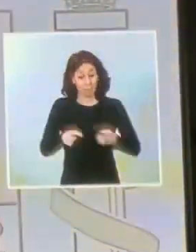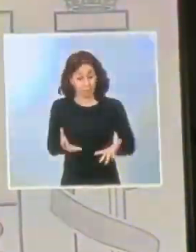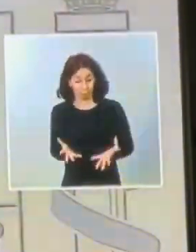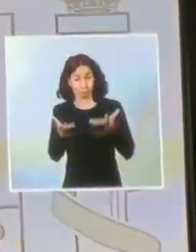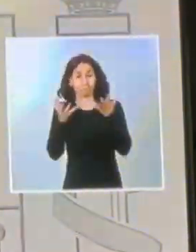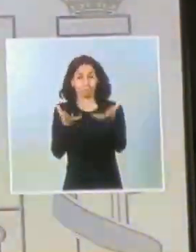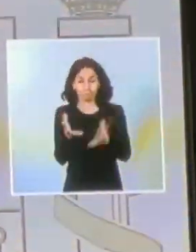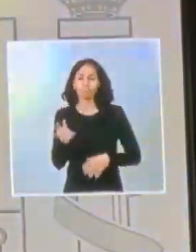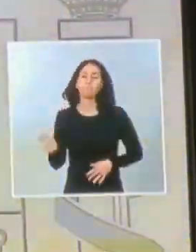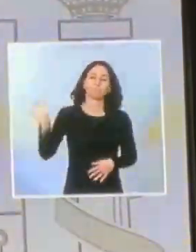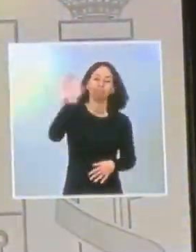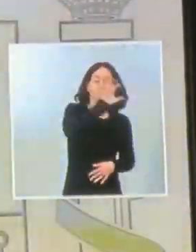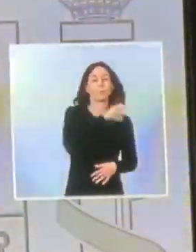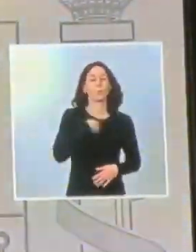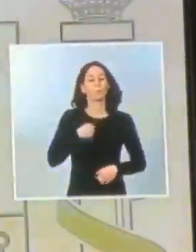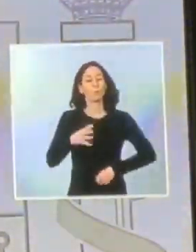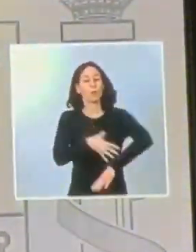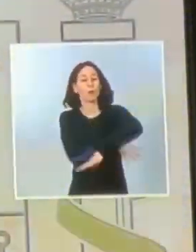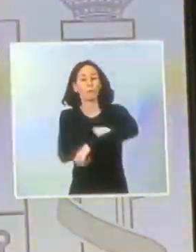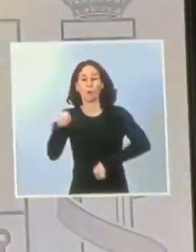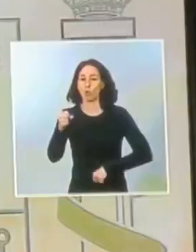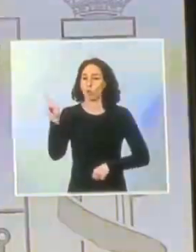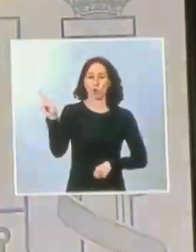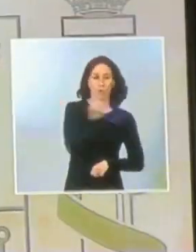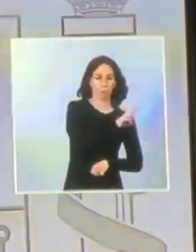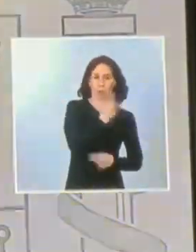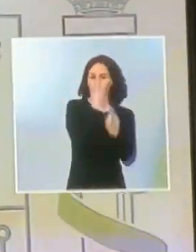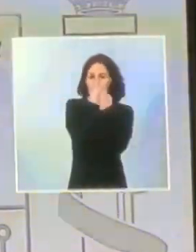riksalarm, og den skal vare helt til 9. mai.